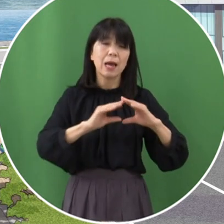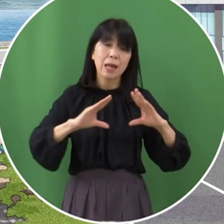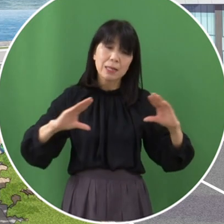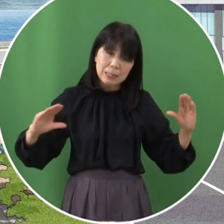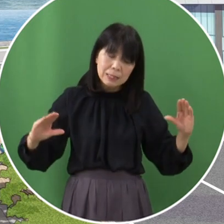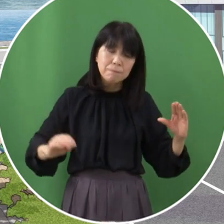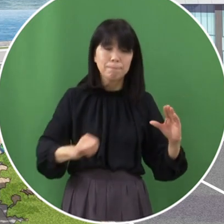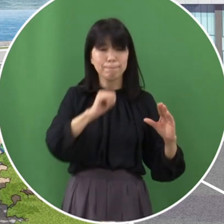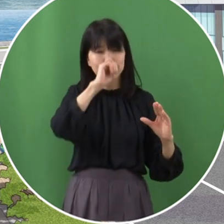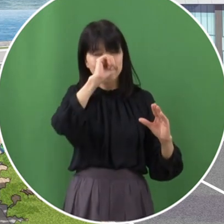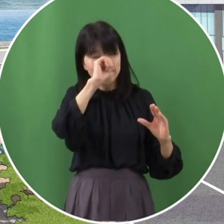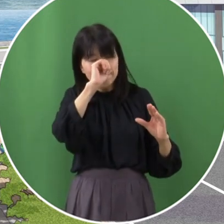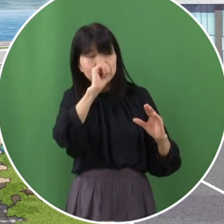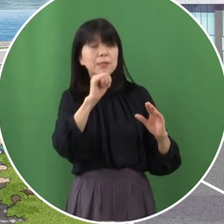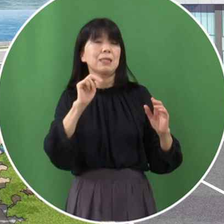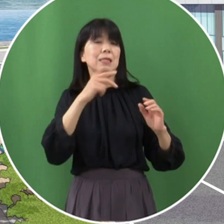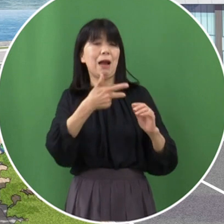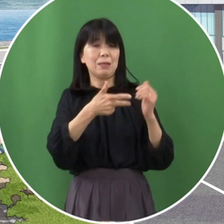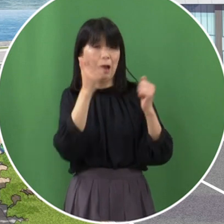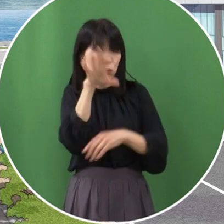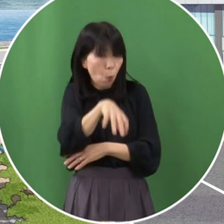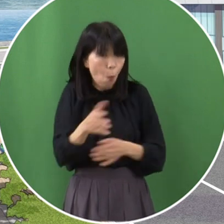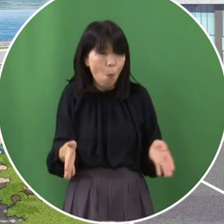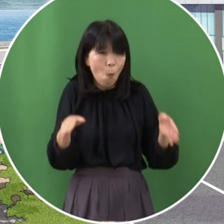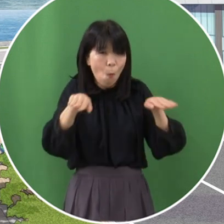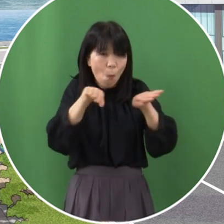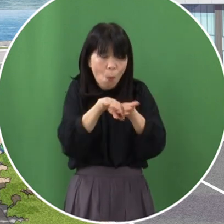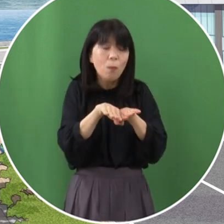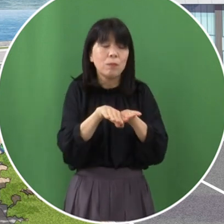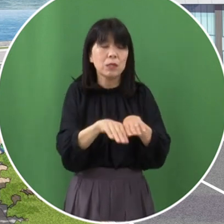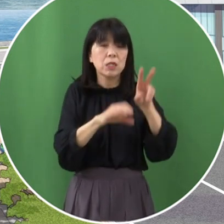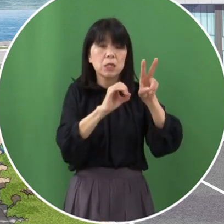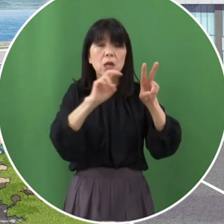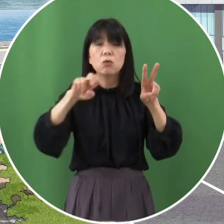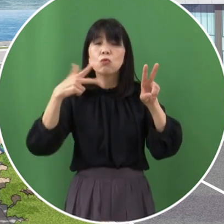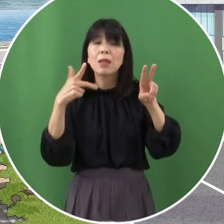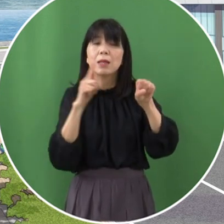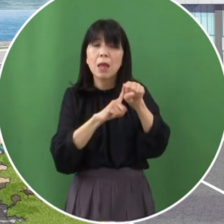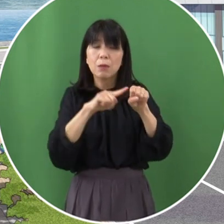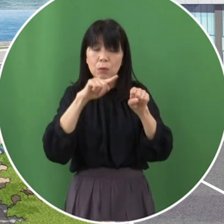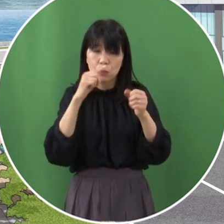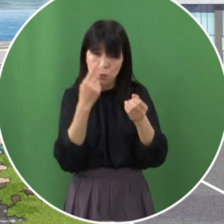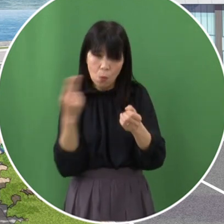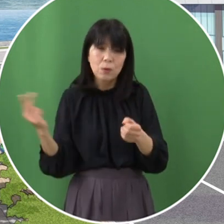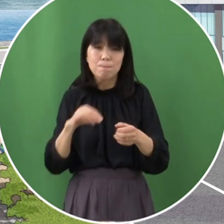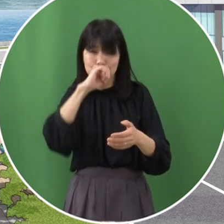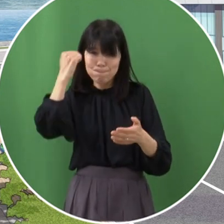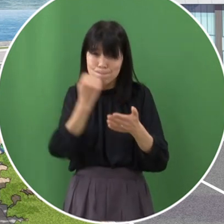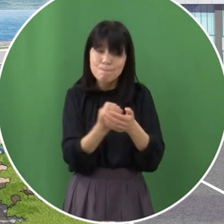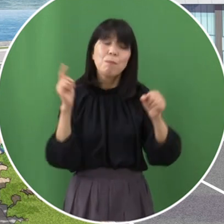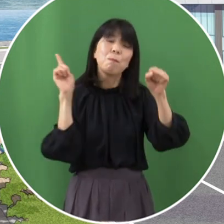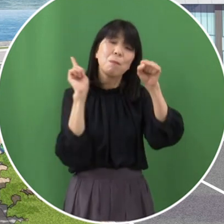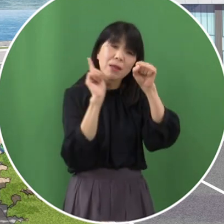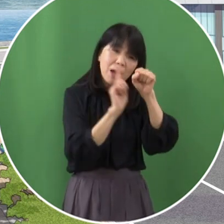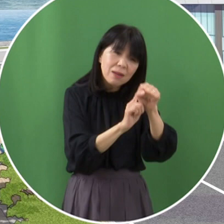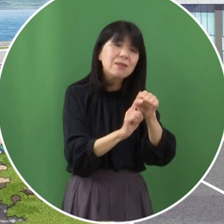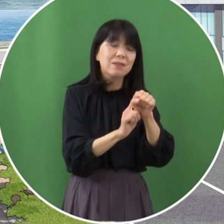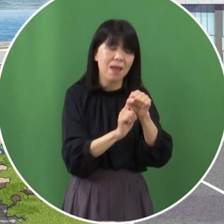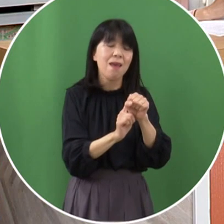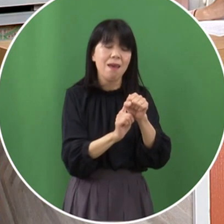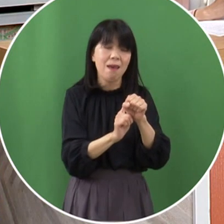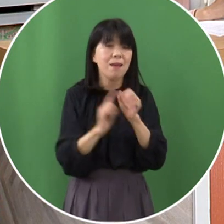に、2027年度の供用開始を目指し、市役所新庁舎の整備に向けた取り組みを進めていきます